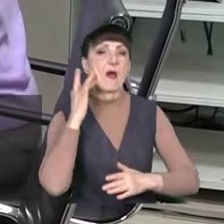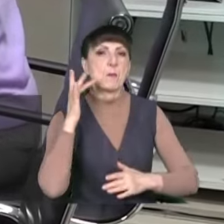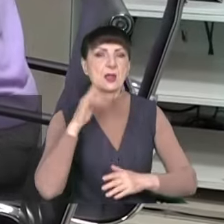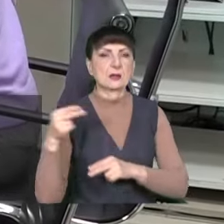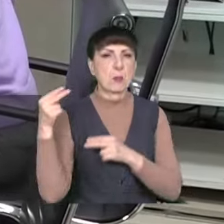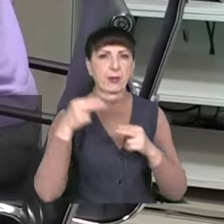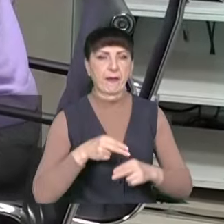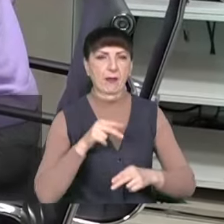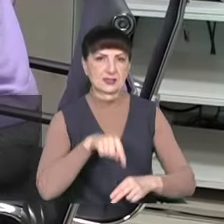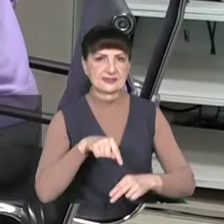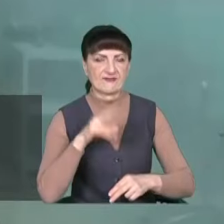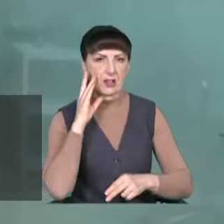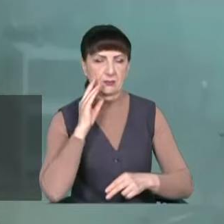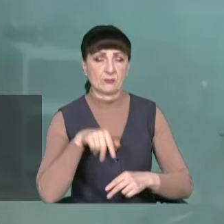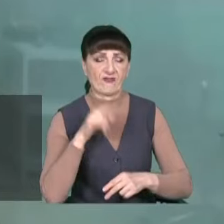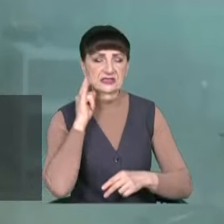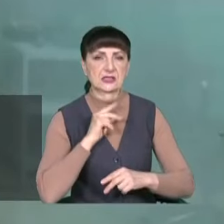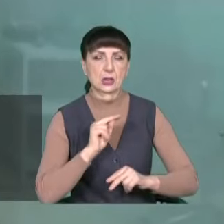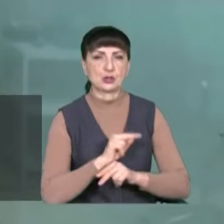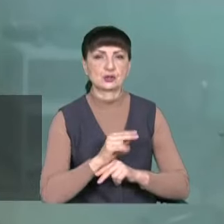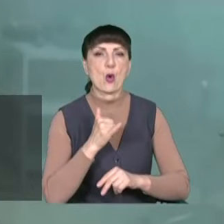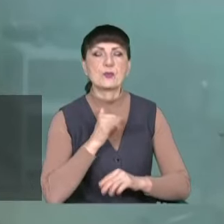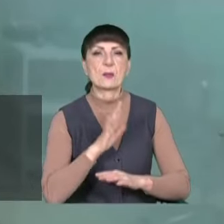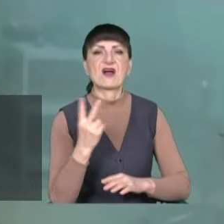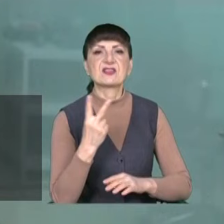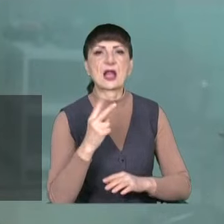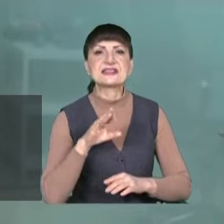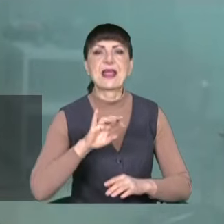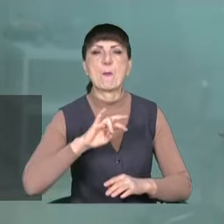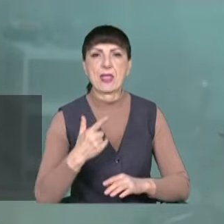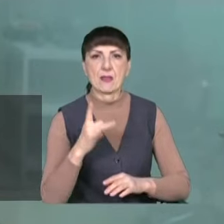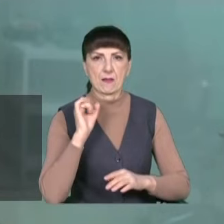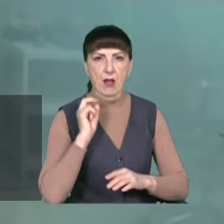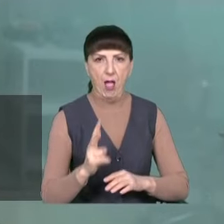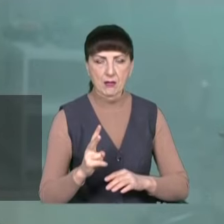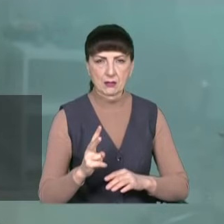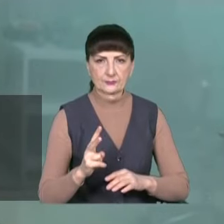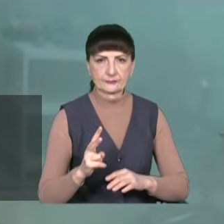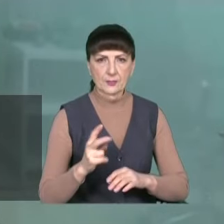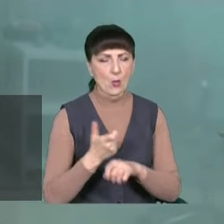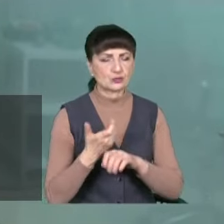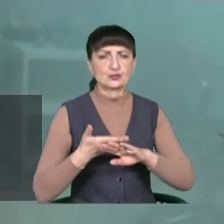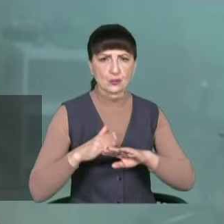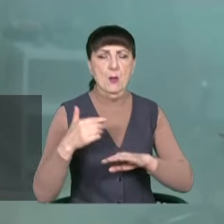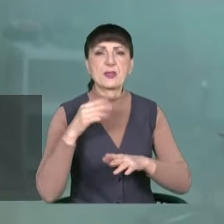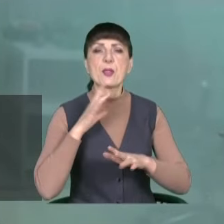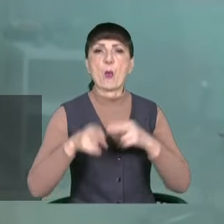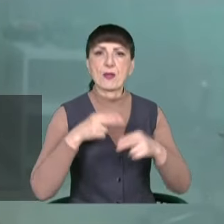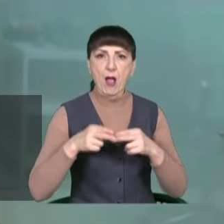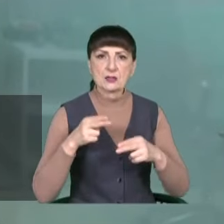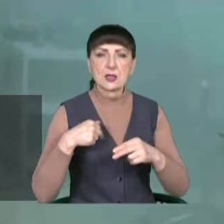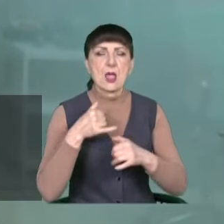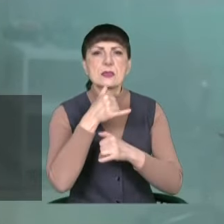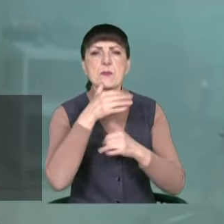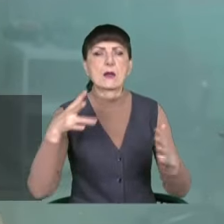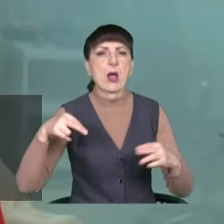приехала лечиться на родину. У меня была, да, вторая стадия злокачественного рака в агрессивной форме. И мне сделали операцию, я не могла